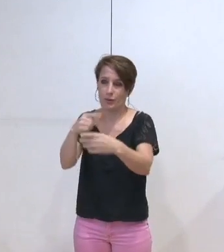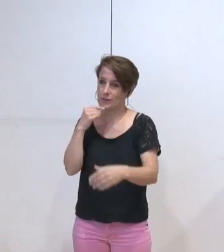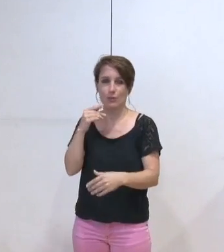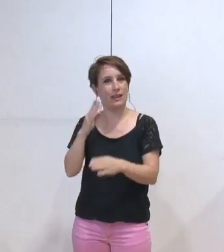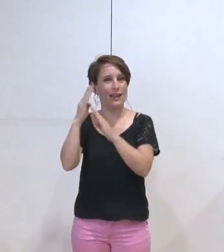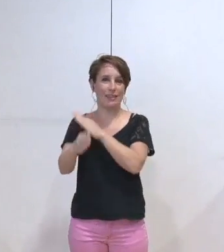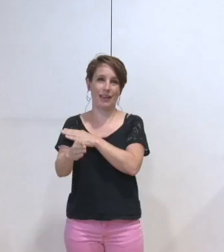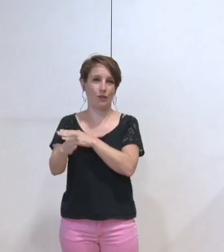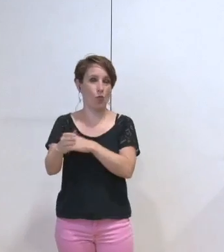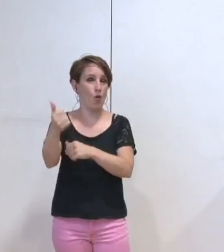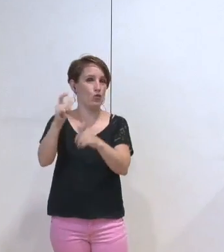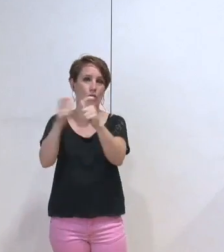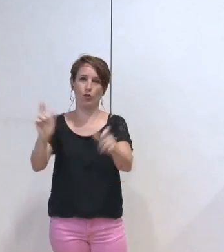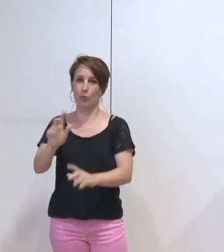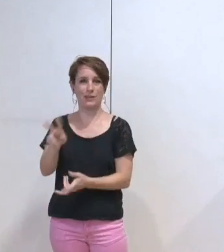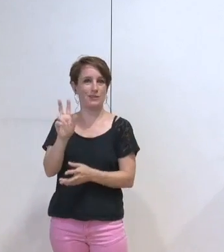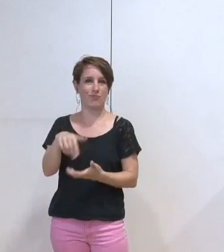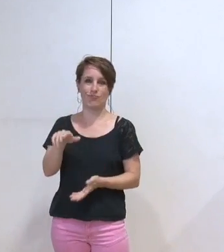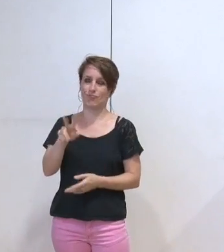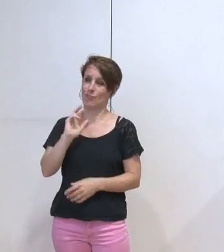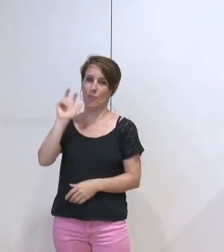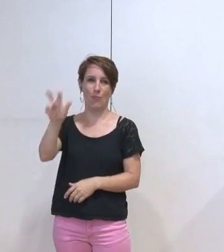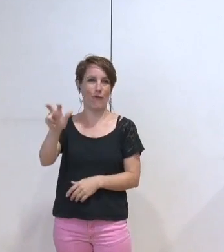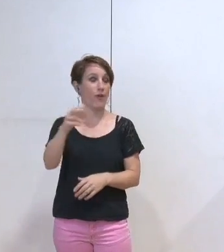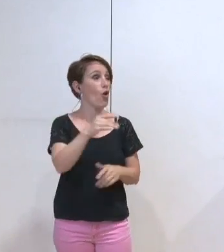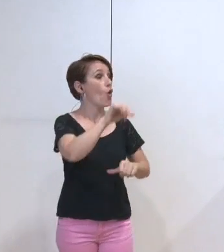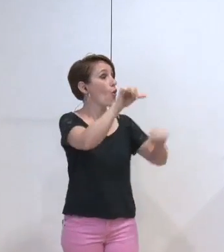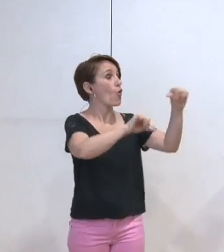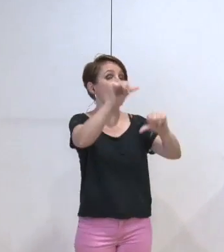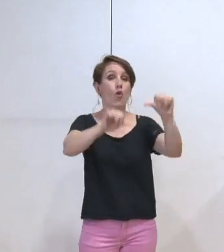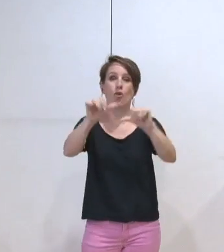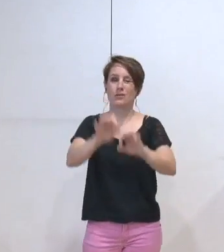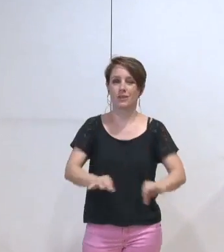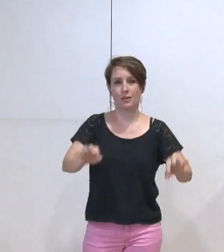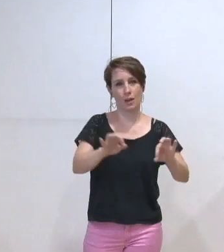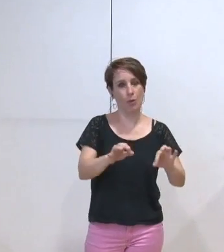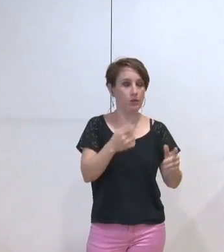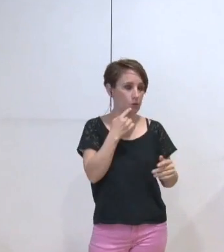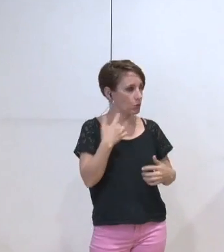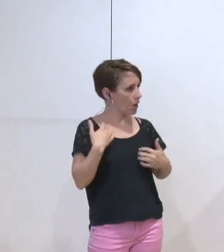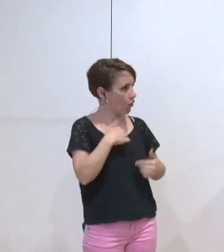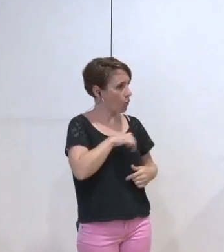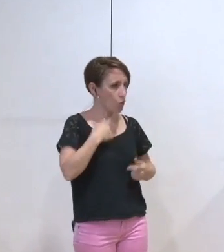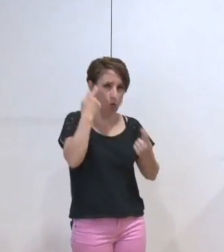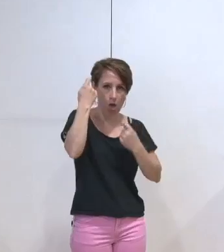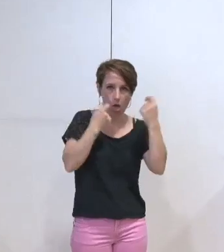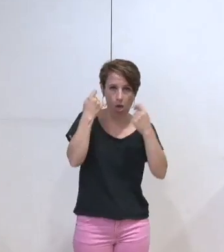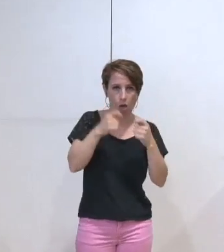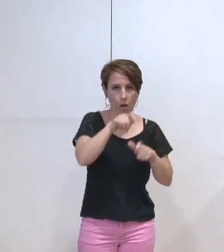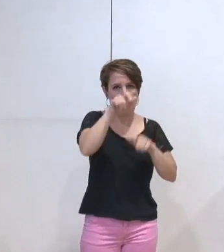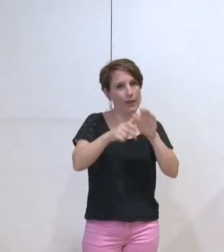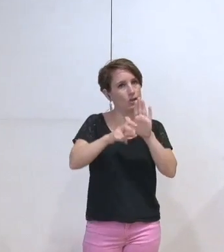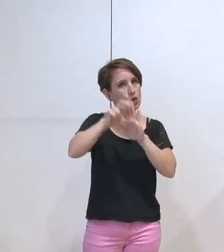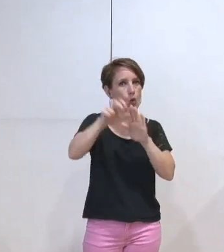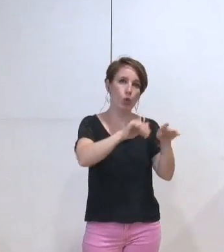n'est donc pas possible de s'assurer que l'intérêt bien compris des contribuables chronoblois est sauvegardé après des renseignements